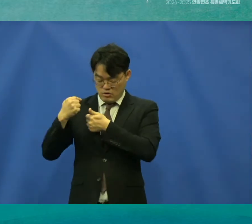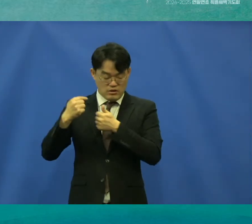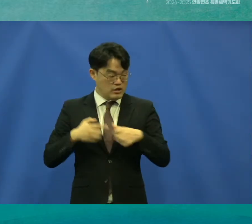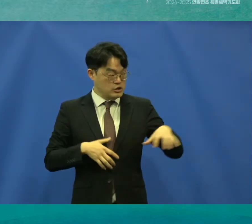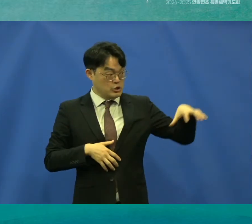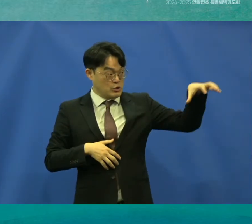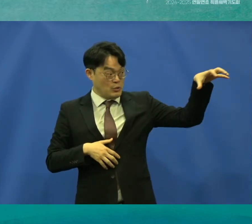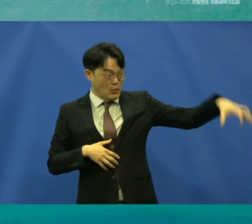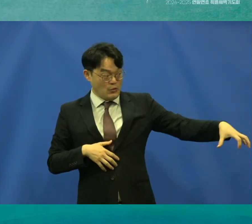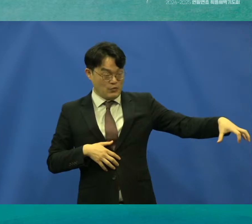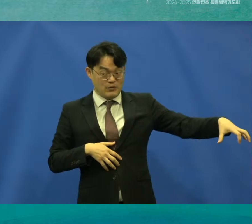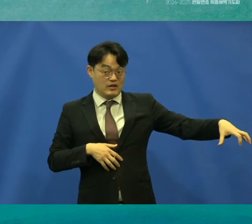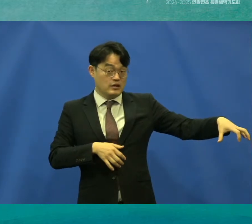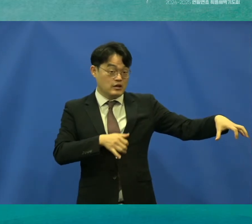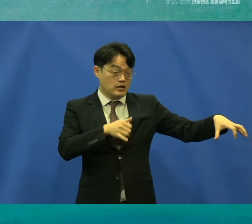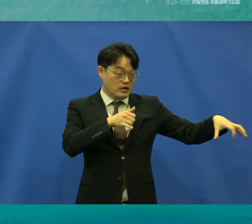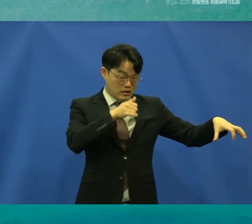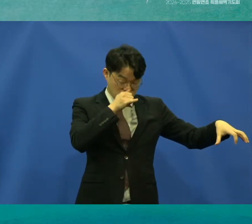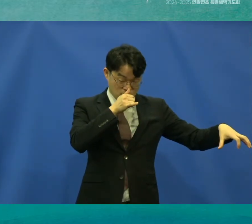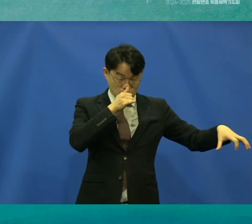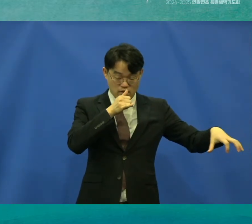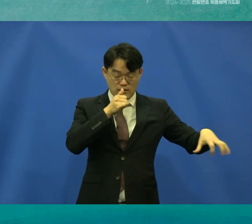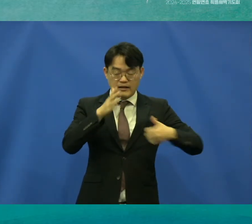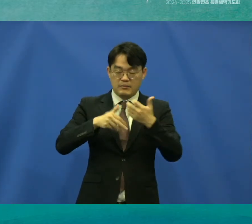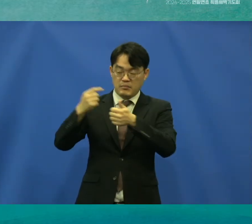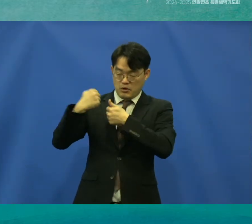항구에 다시스 행을